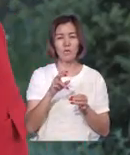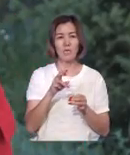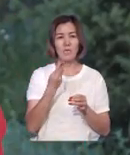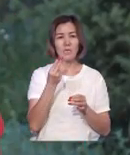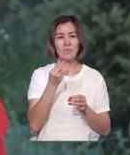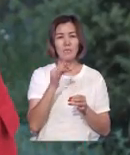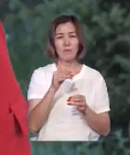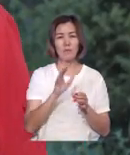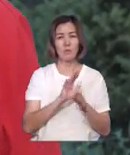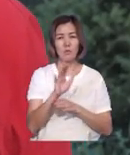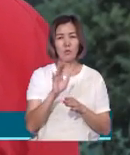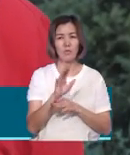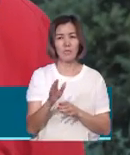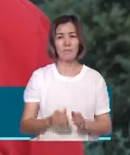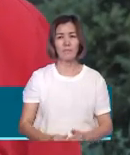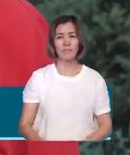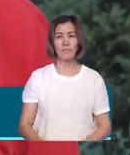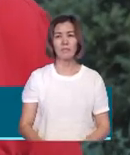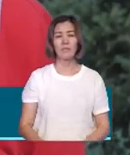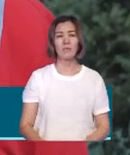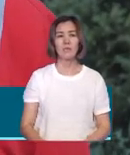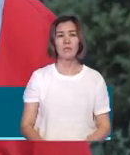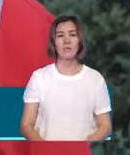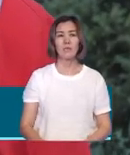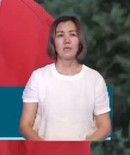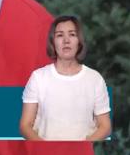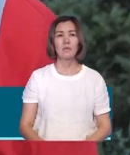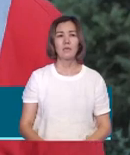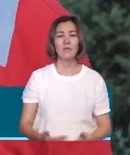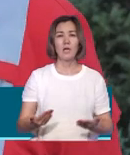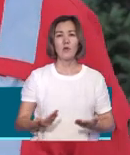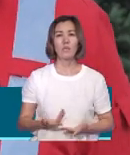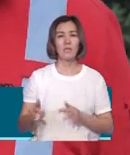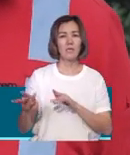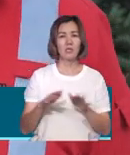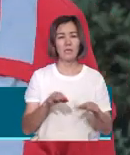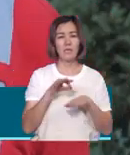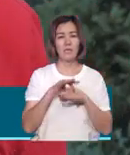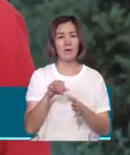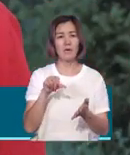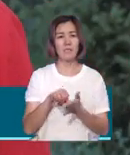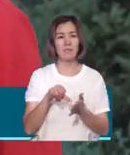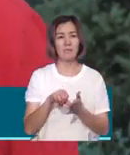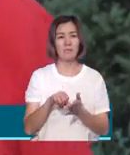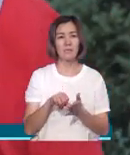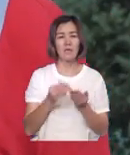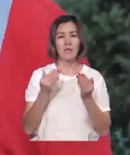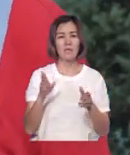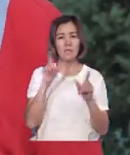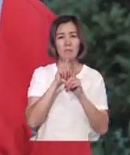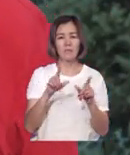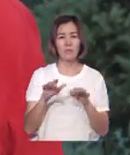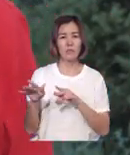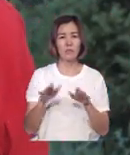сыртына біз енді көптеген әлеуметтік шараларға қатысып отырамыз. Мысалы, қазір мектепке жол акциясы келе